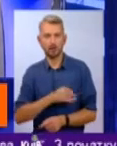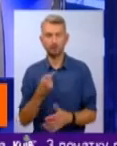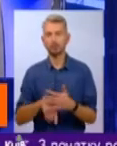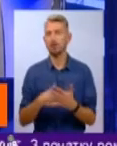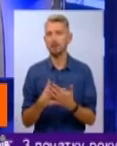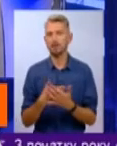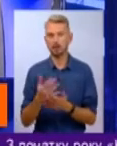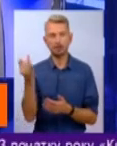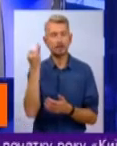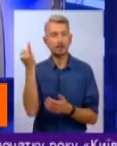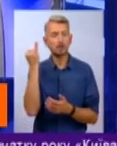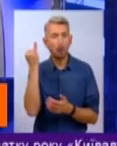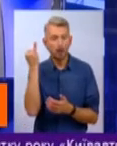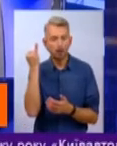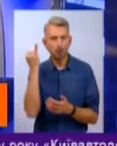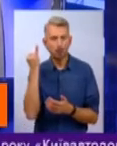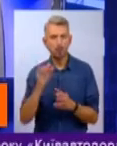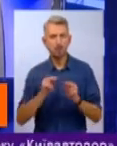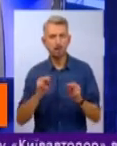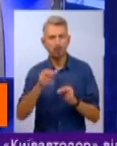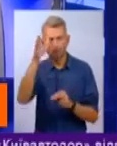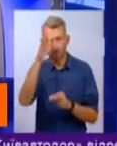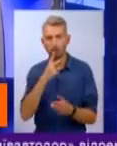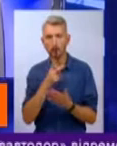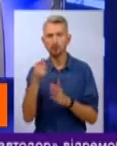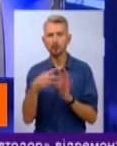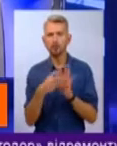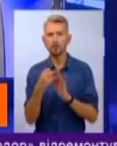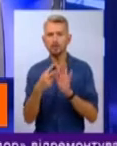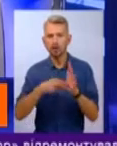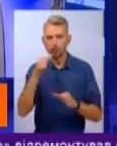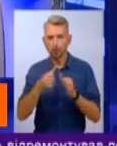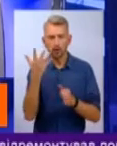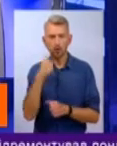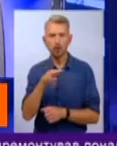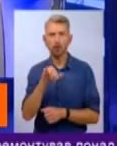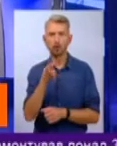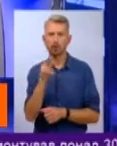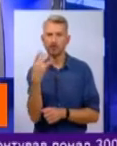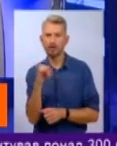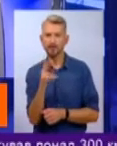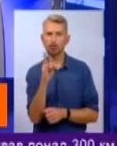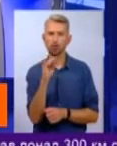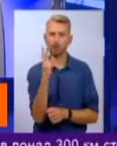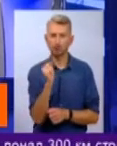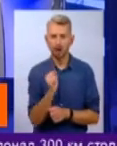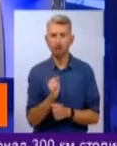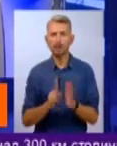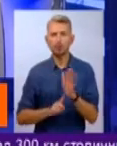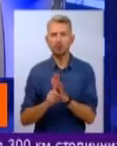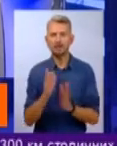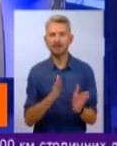наприклад, історія педагогіки показує, що 1917 році, коли Луначарський і Крупський запустили систему інтегрованого